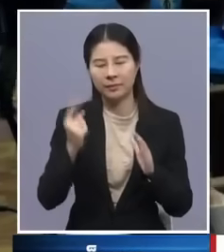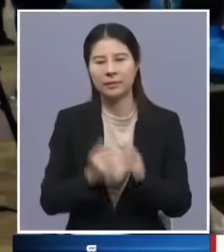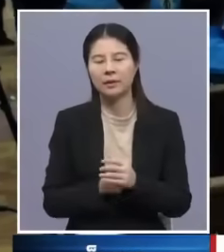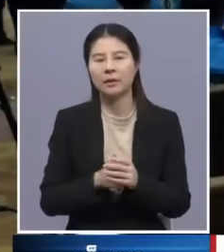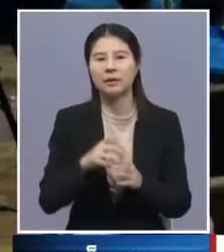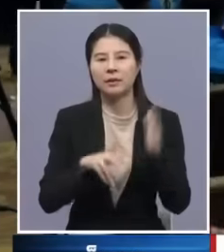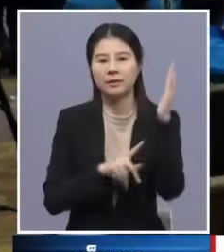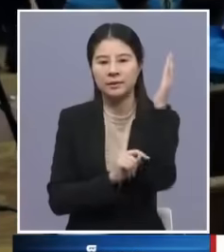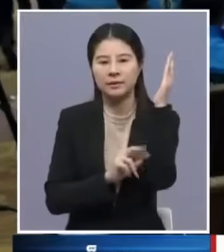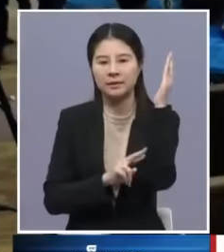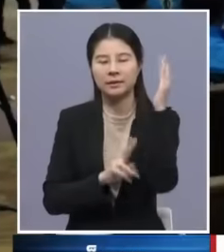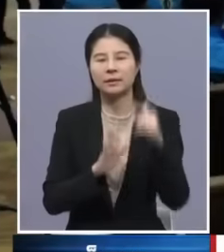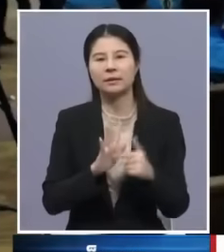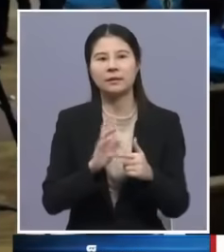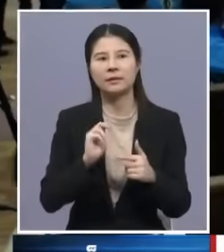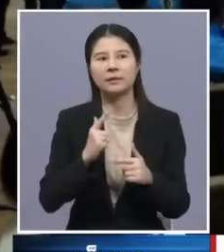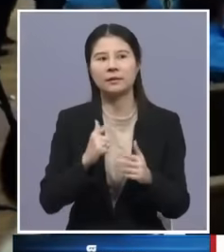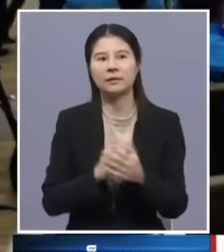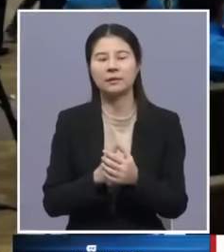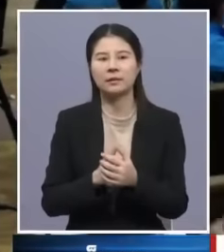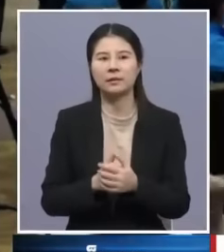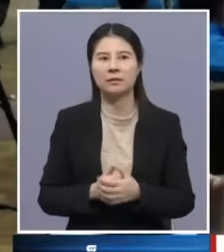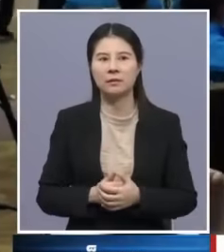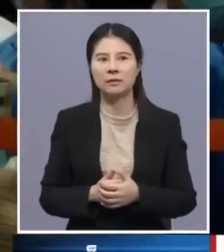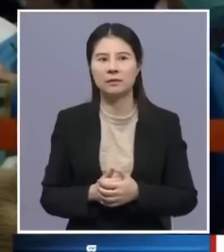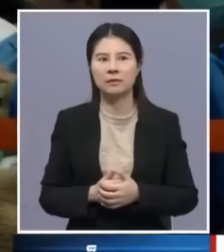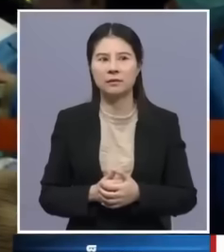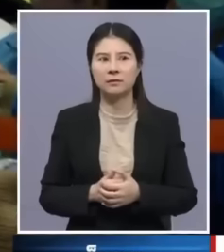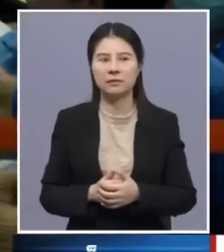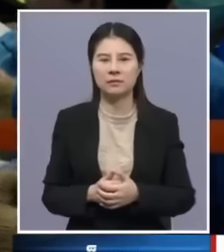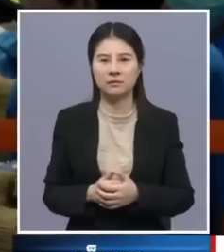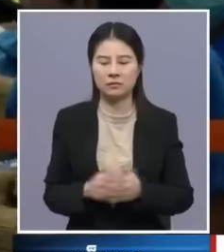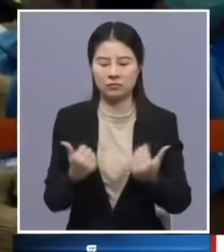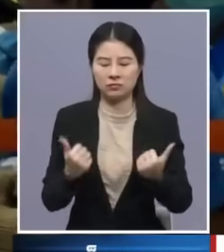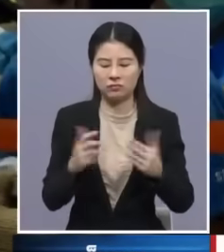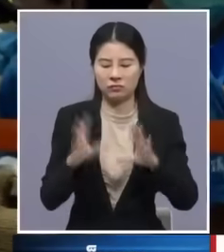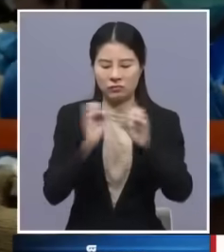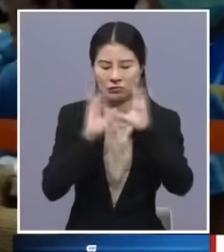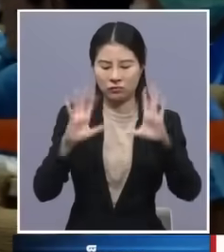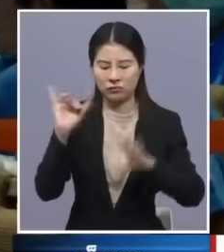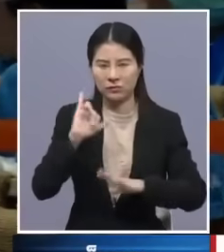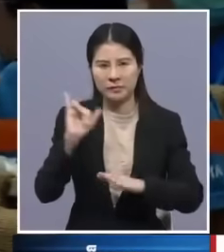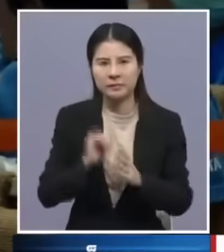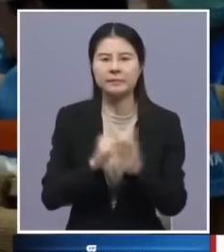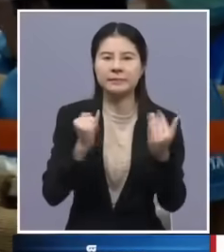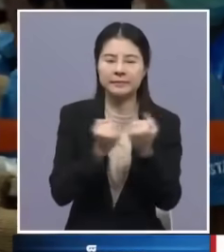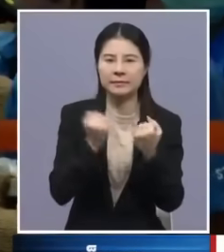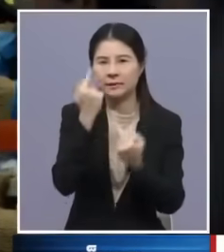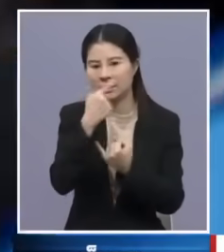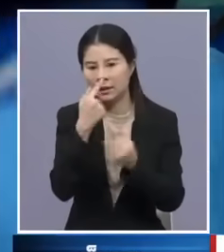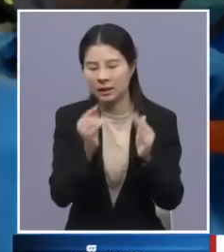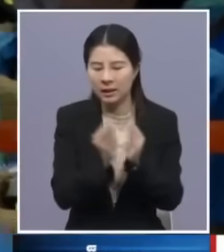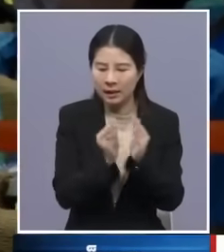างคุณสุนัชชาโลสถาพรพิพิธคุณการตั้งใจปองก็ยังไม่แสดงท่าทีชัดเจนเช่นกันส่วนผู้อาวุโ